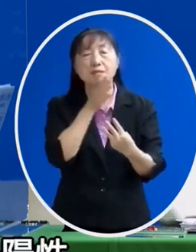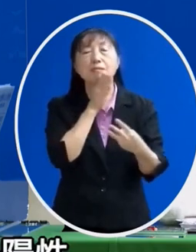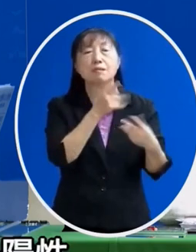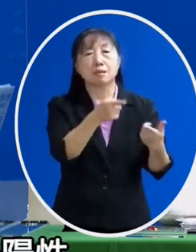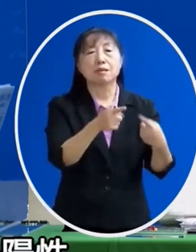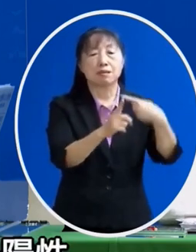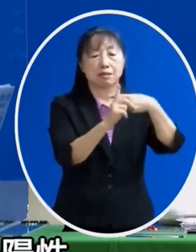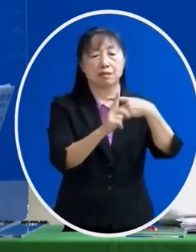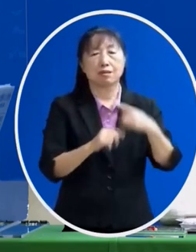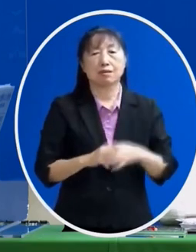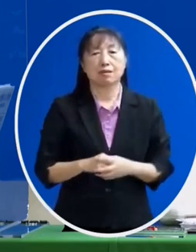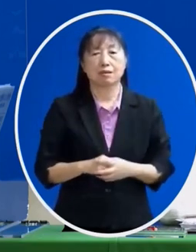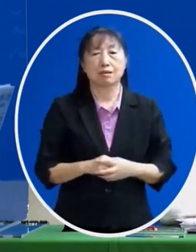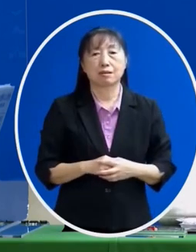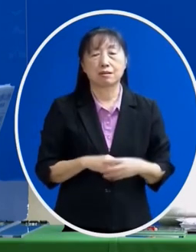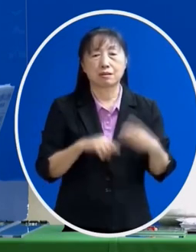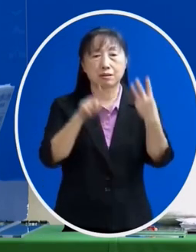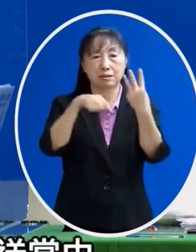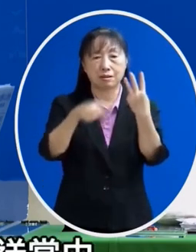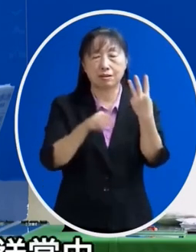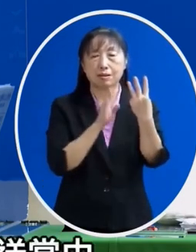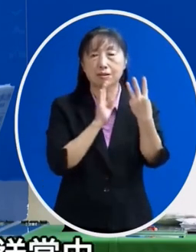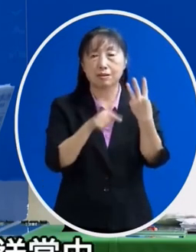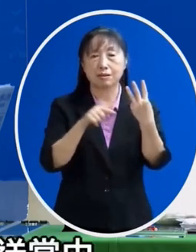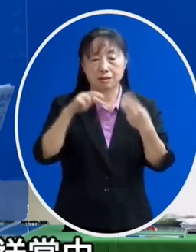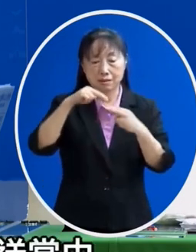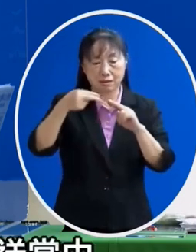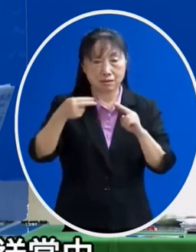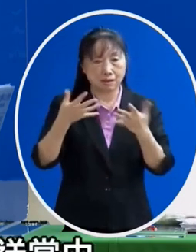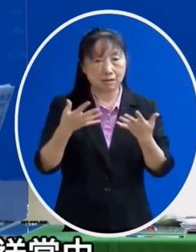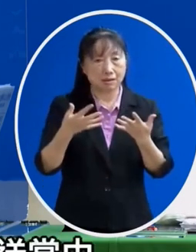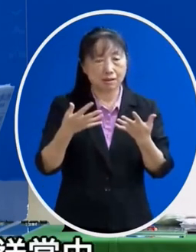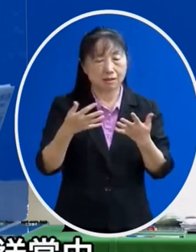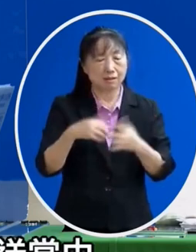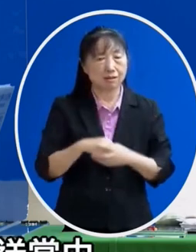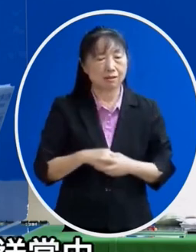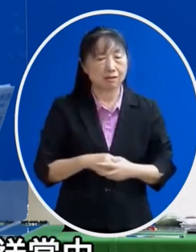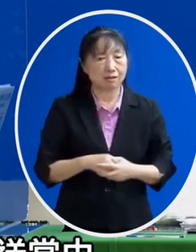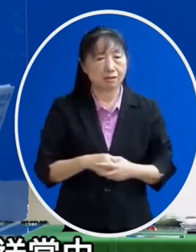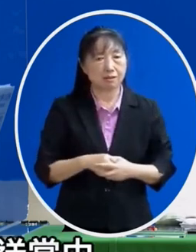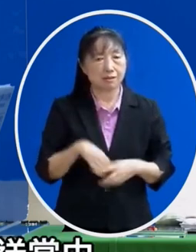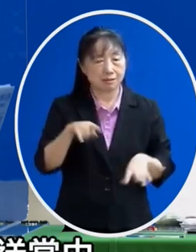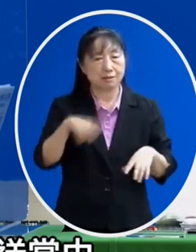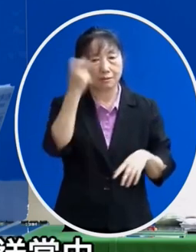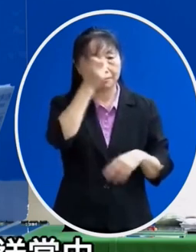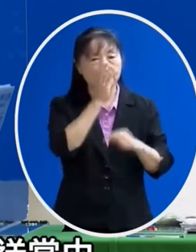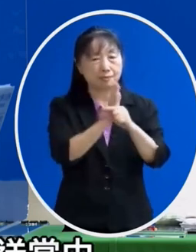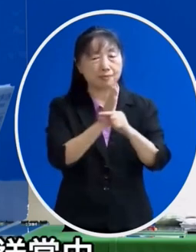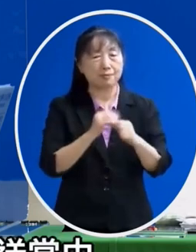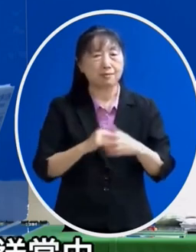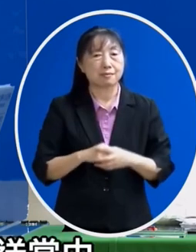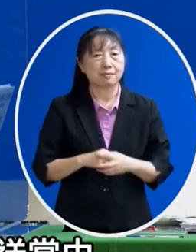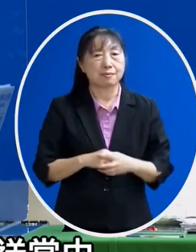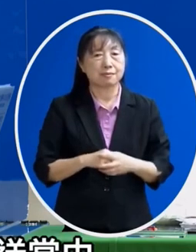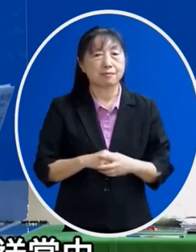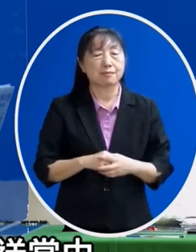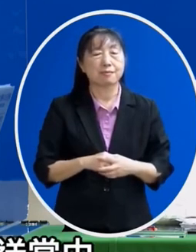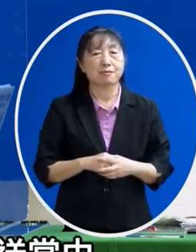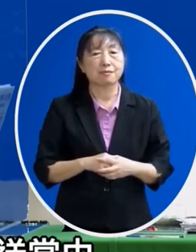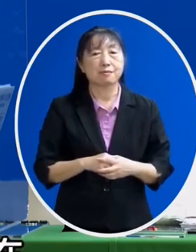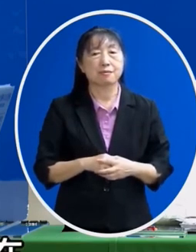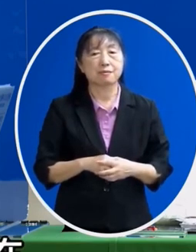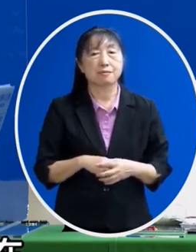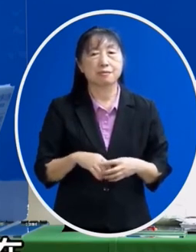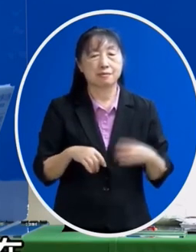性，那这3位的这个检体目前在检体的采检跟后送当中，